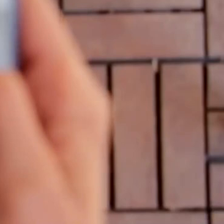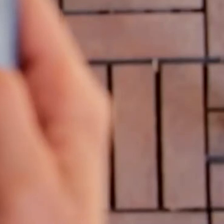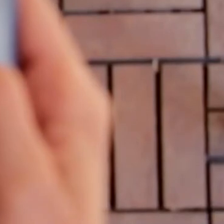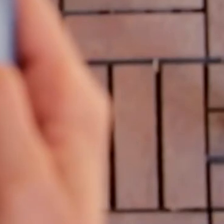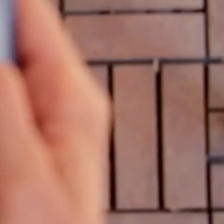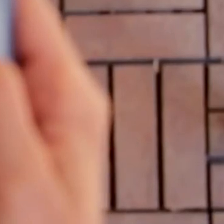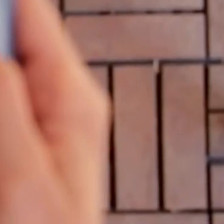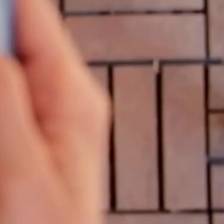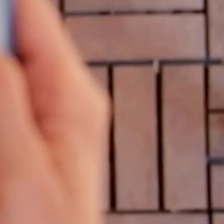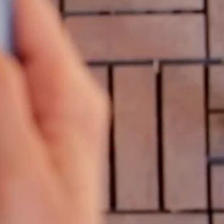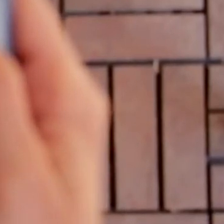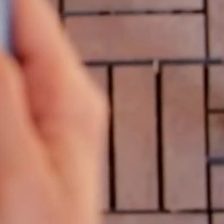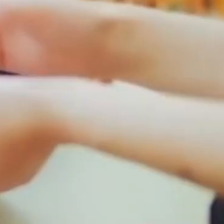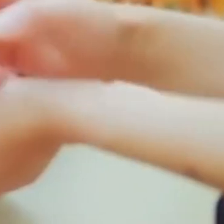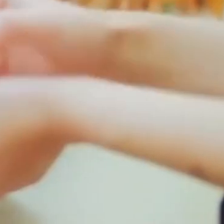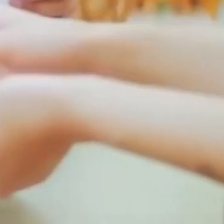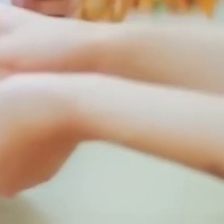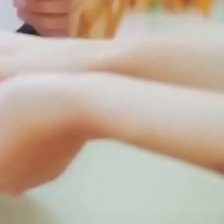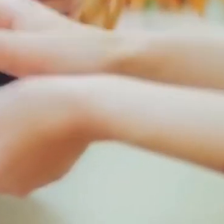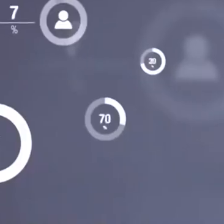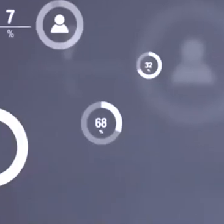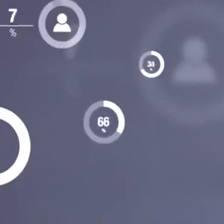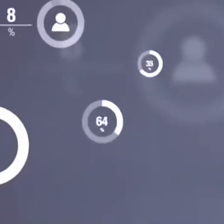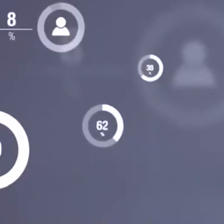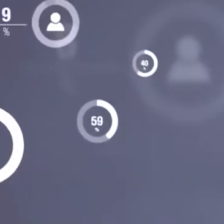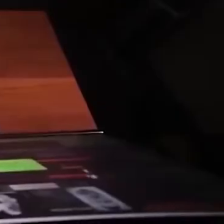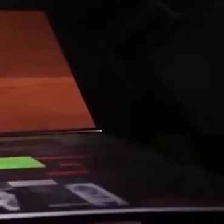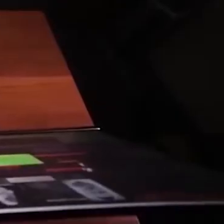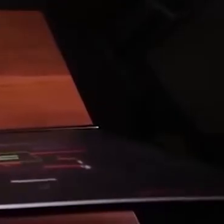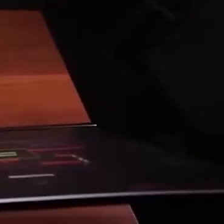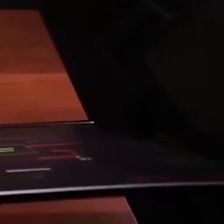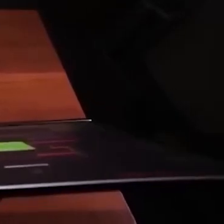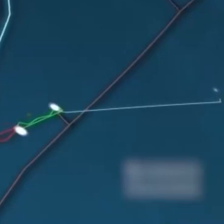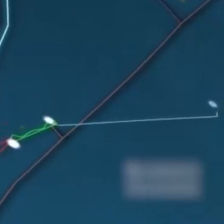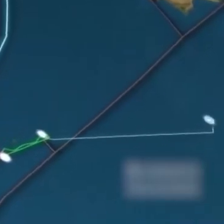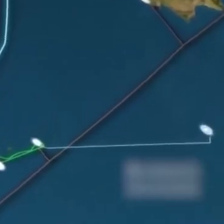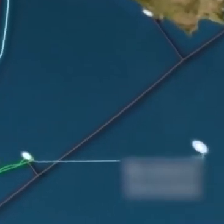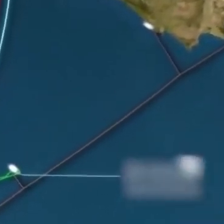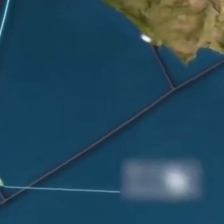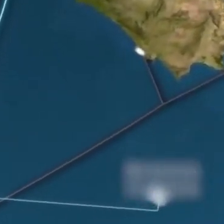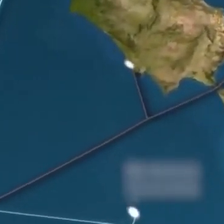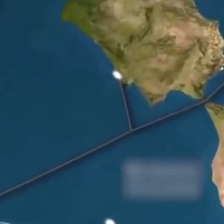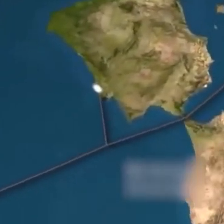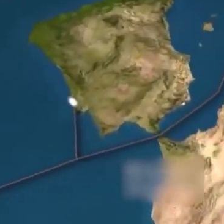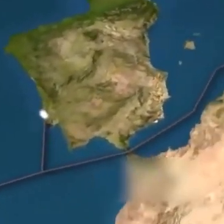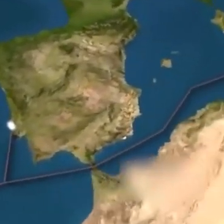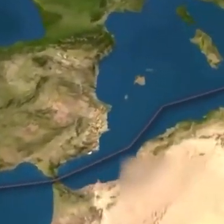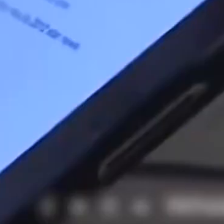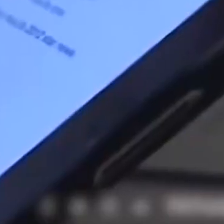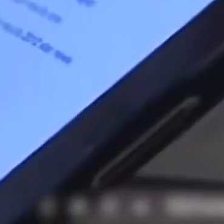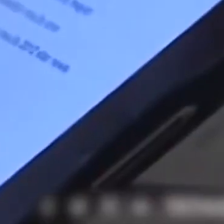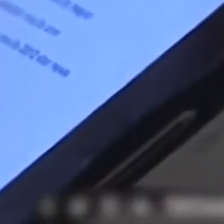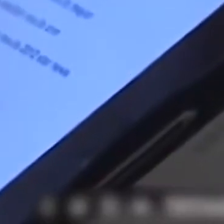siyasi partilerin daha geniş kitlelere, özellikle de gençlere ulaşmasında olumlu rol oynamakta. İletişimde mesafe ve hızı